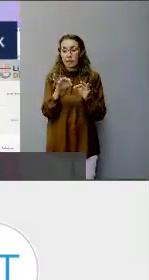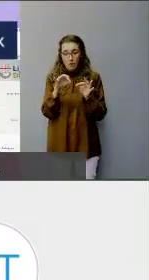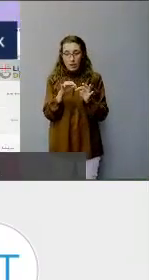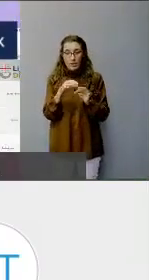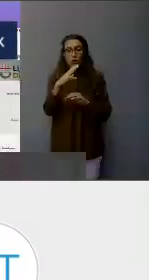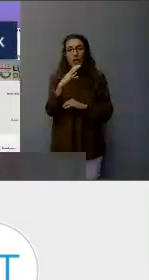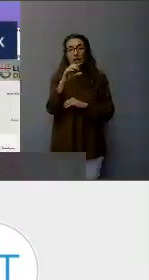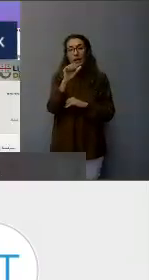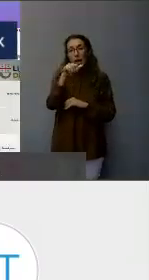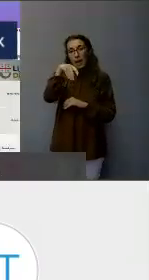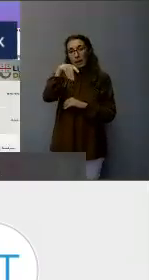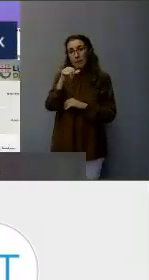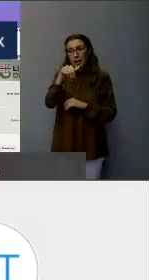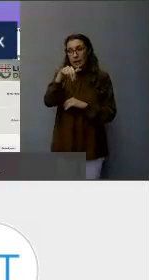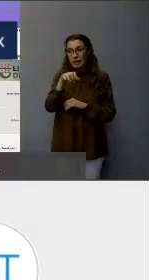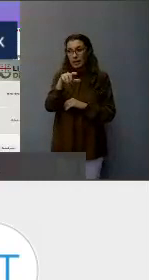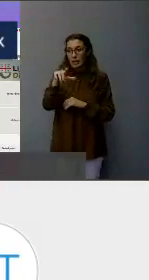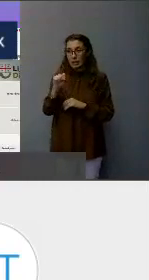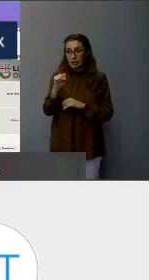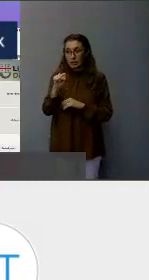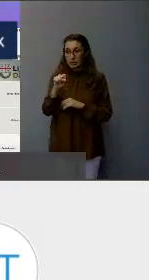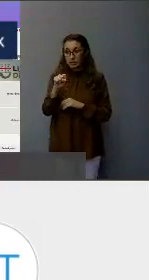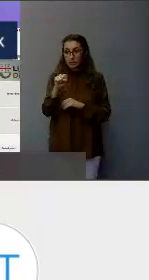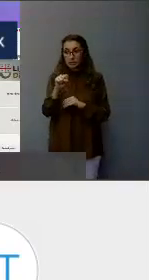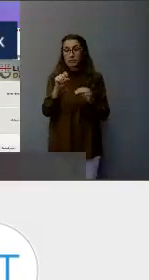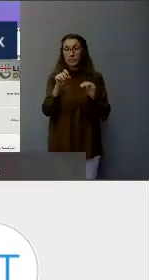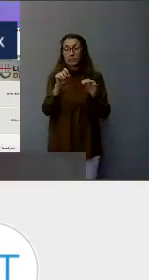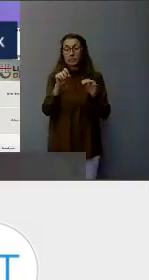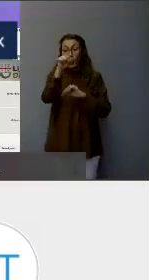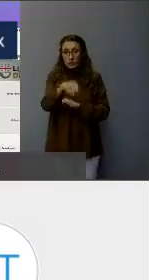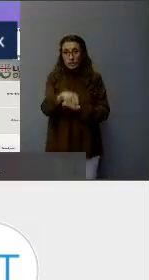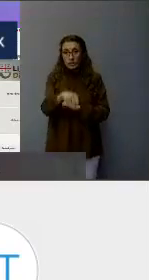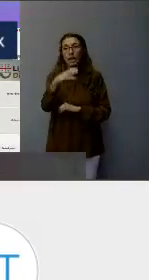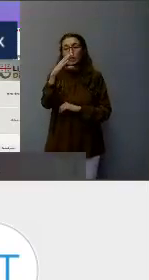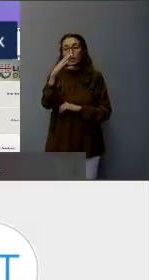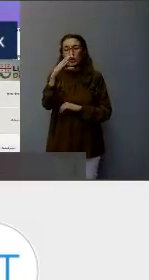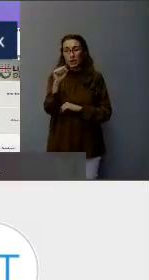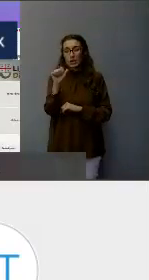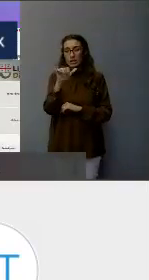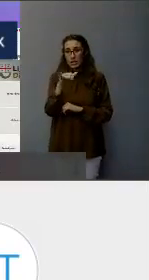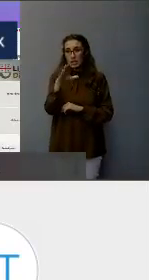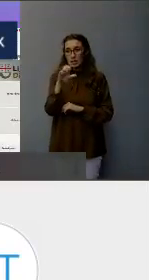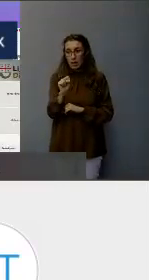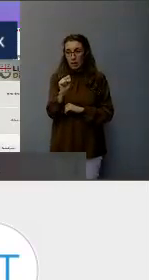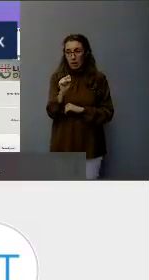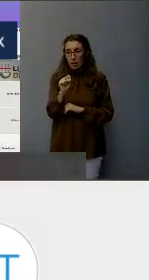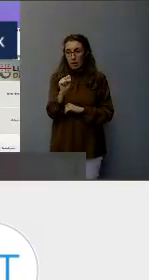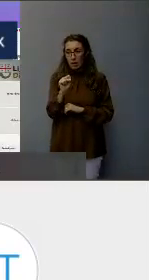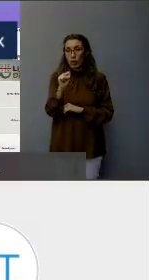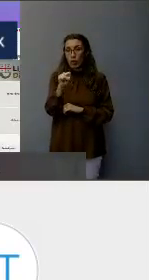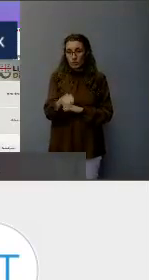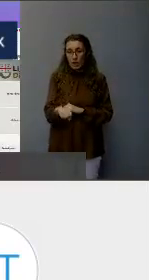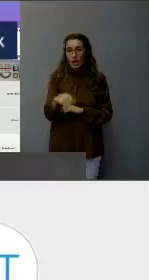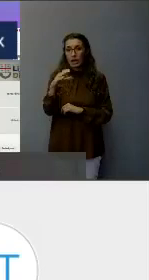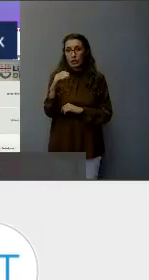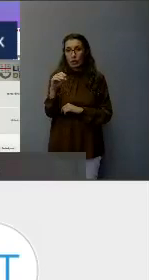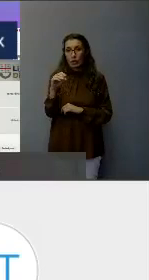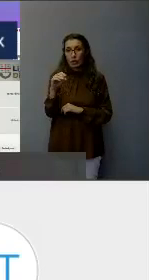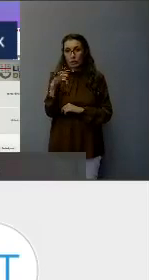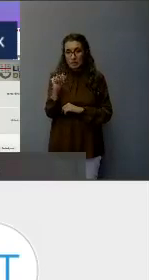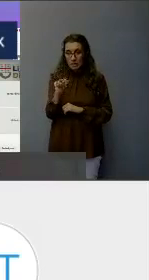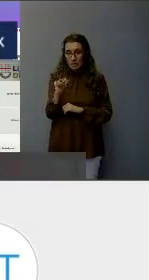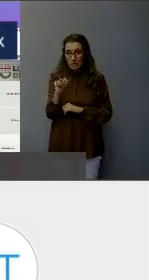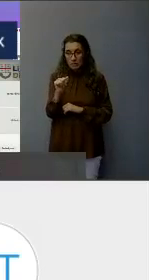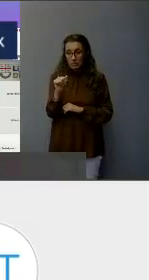consigliere campanella rio consigliere cassiba contrario consigliere